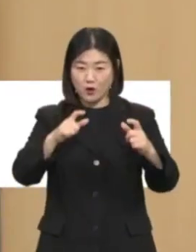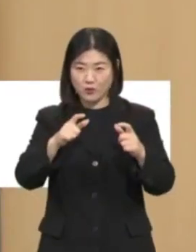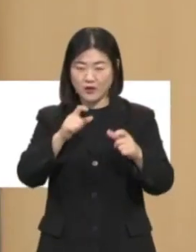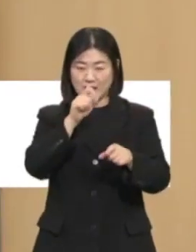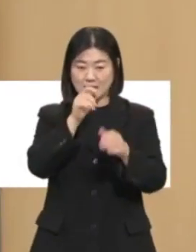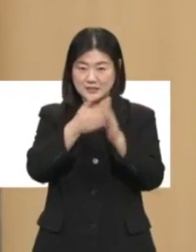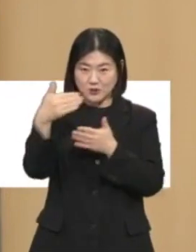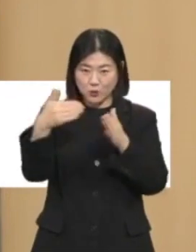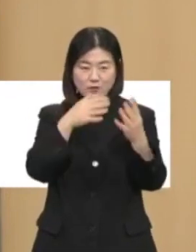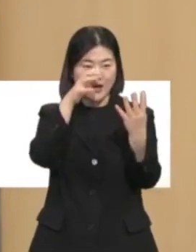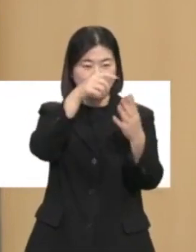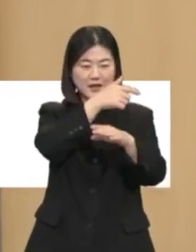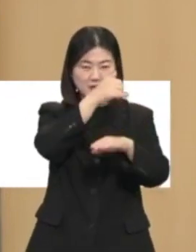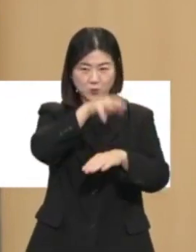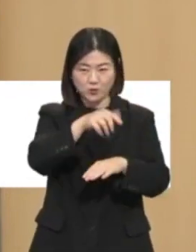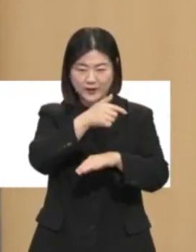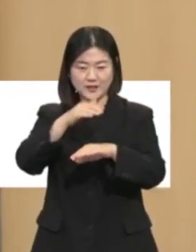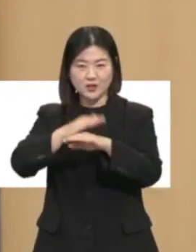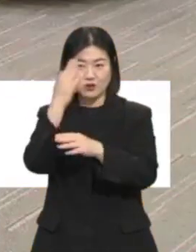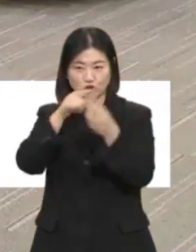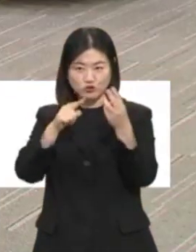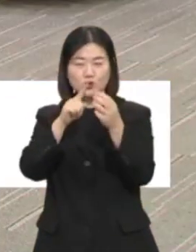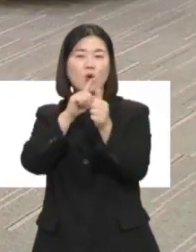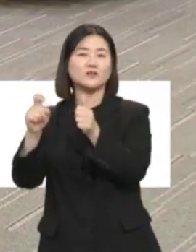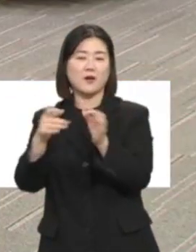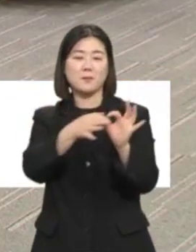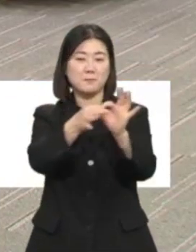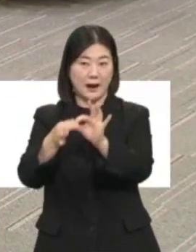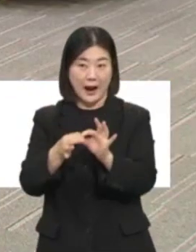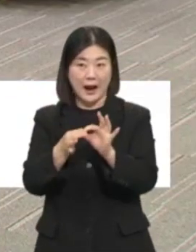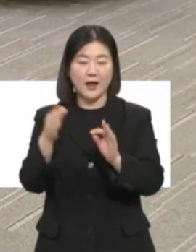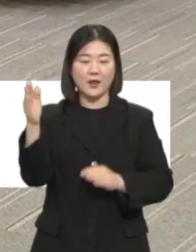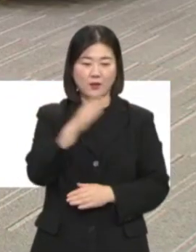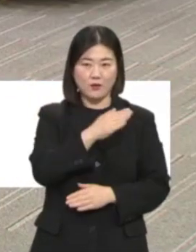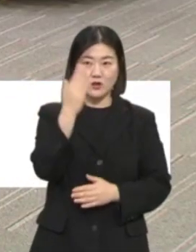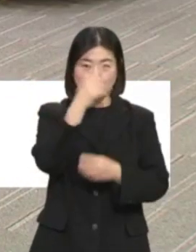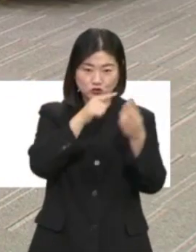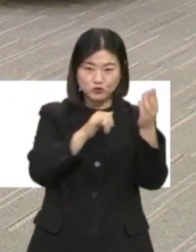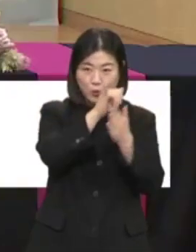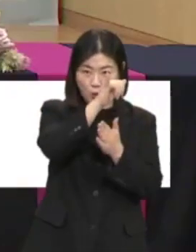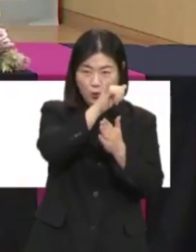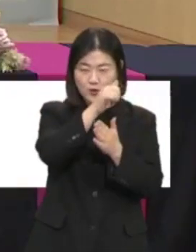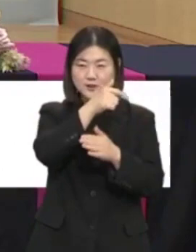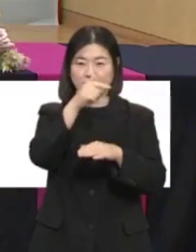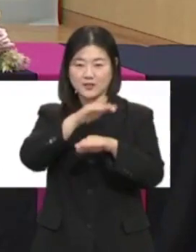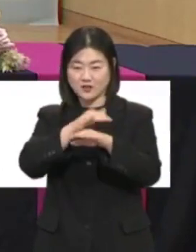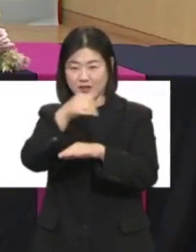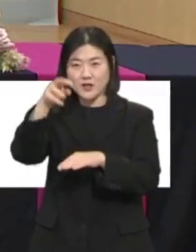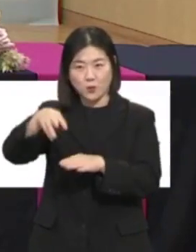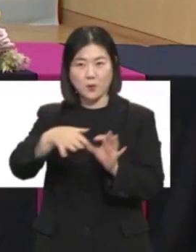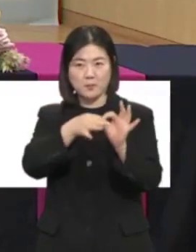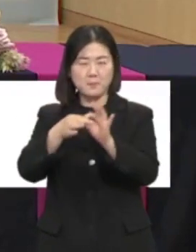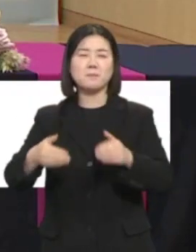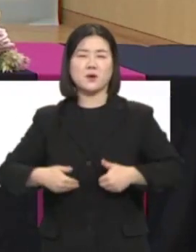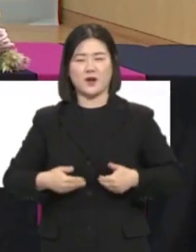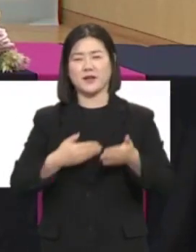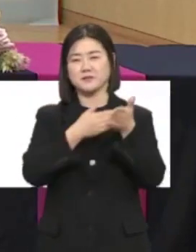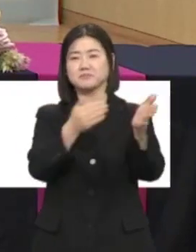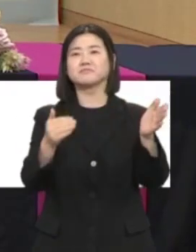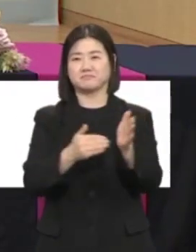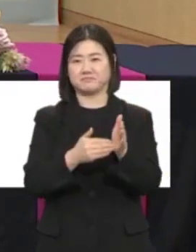시도 행정 기관이 밀집한 세종과 대전 청주 홍성을 연기하는 만과 청주 공항과 세종 대전을 연기하는 노선이 필요하다는